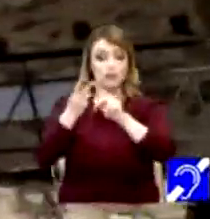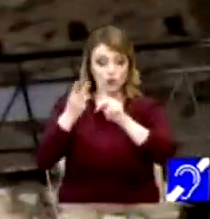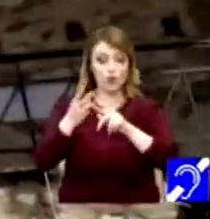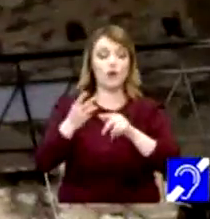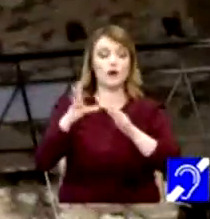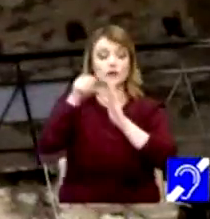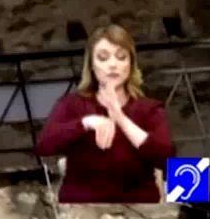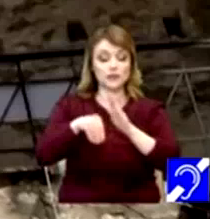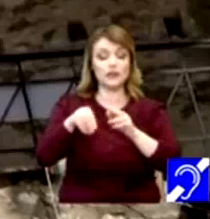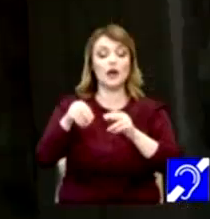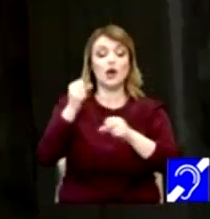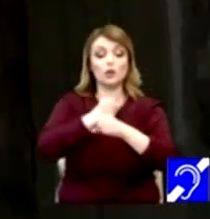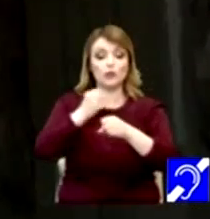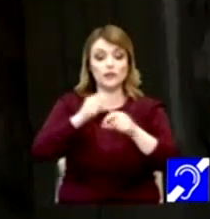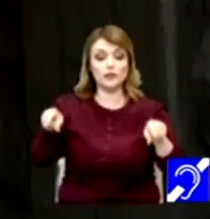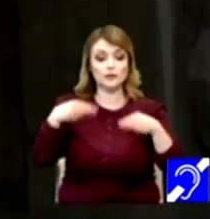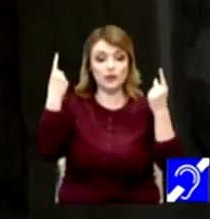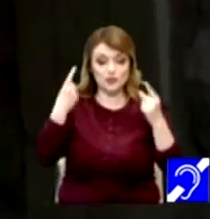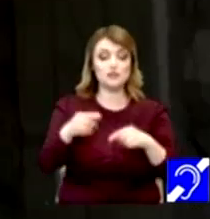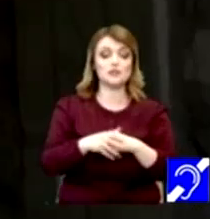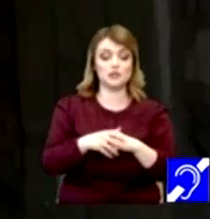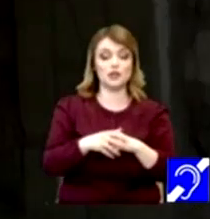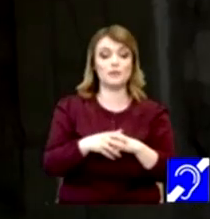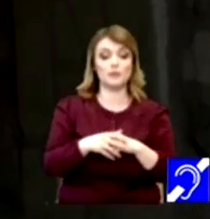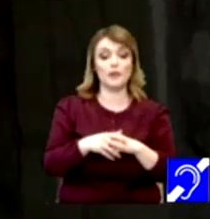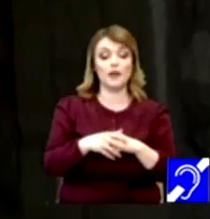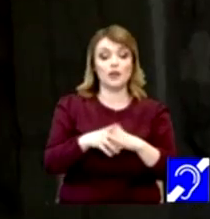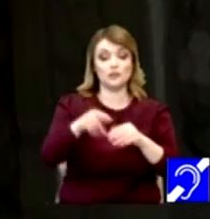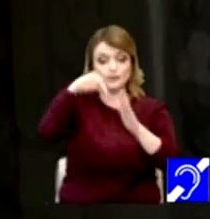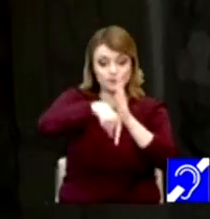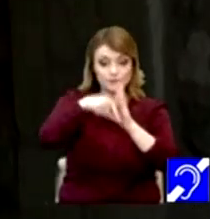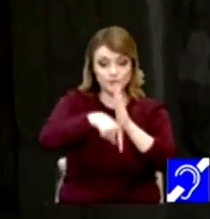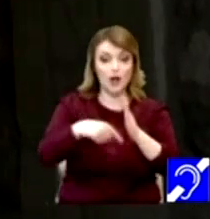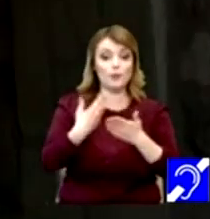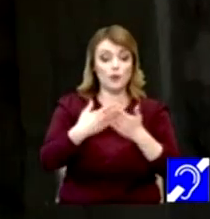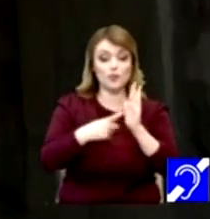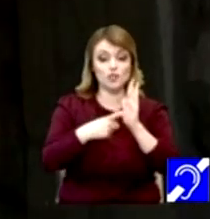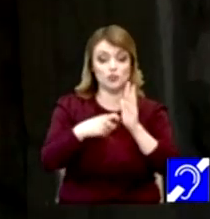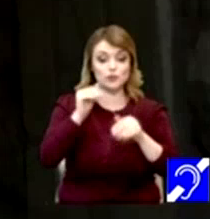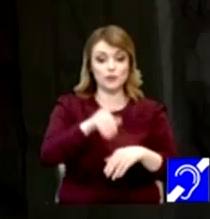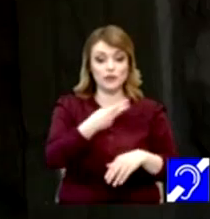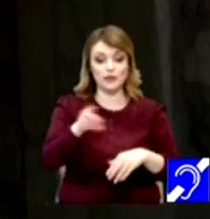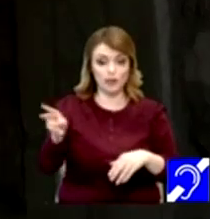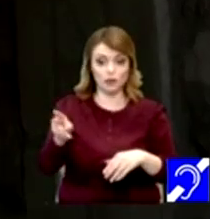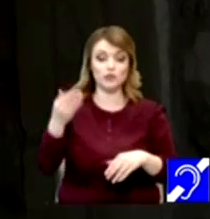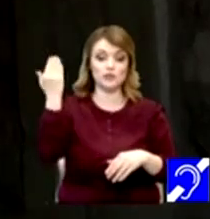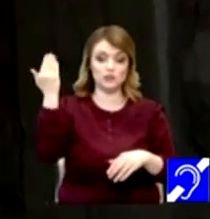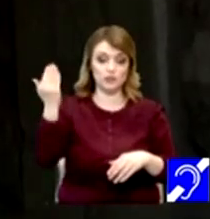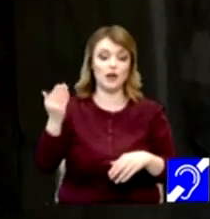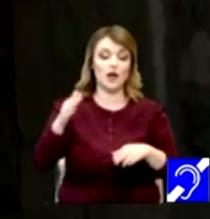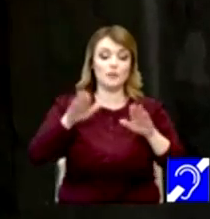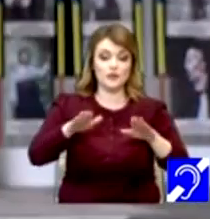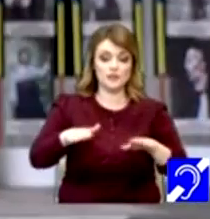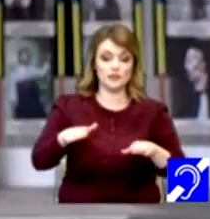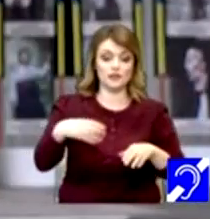de restaurare în valoare de peste 1,6 milioane de euro. Aproape 200.000 de euro constituie contribuția Consiliului